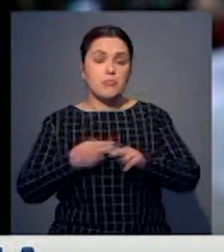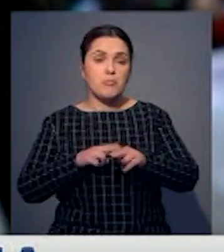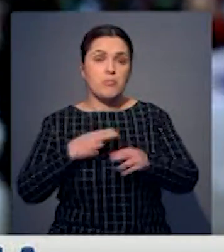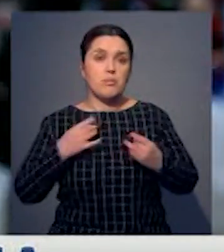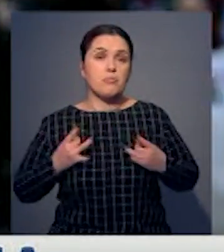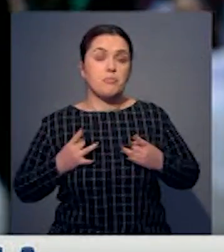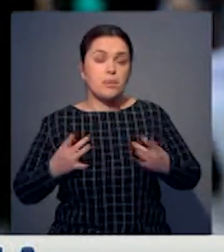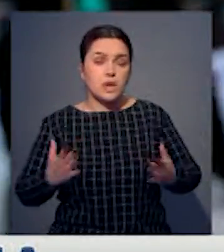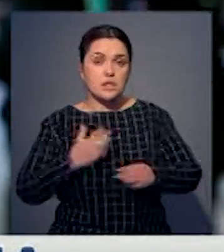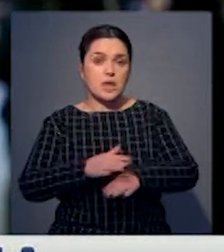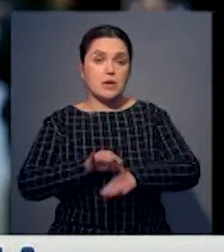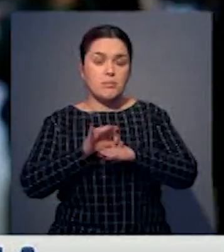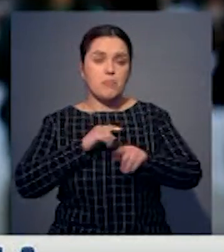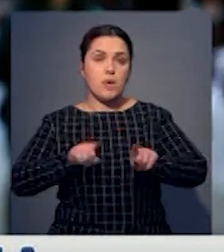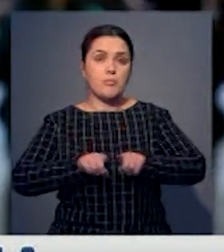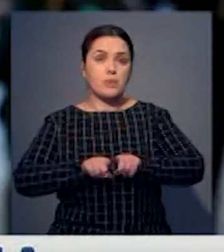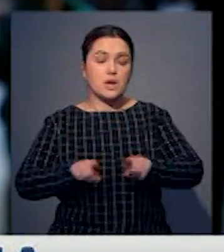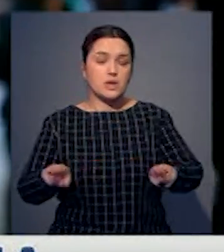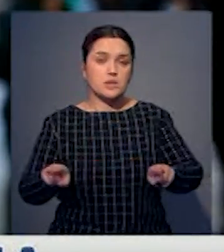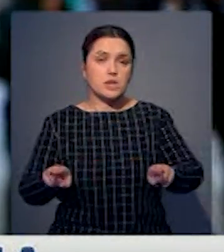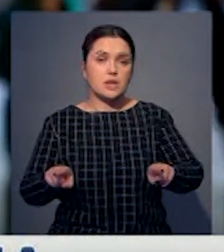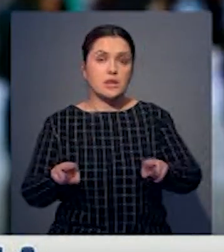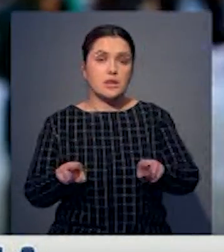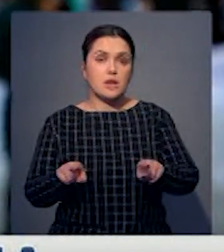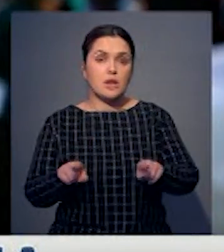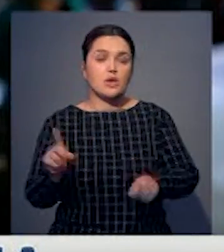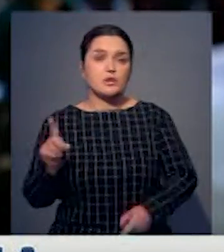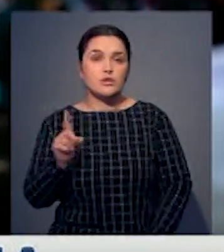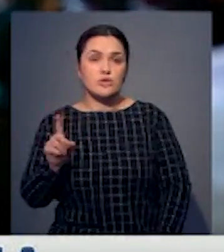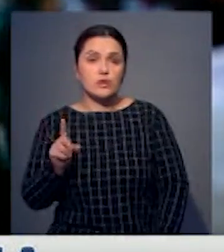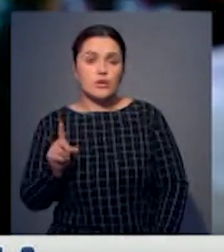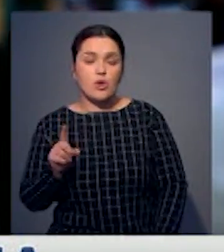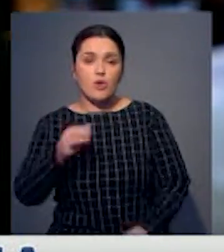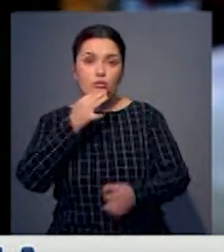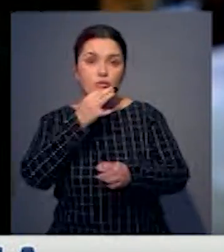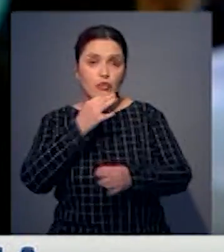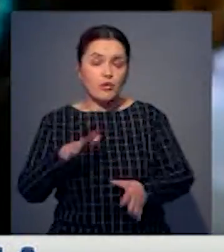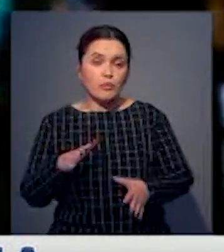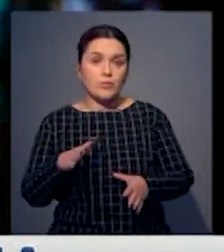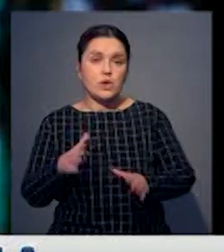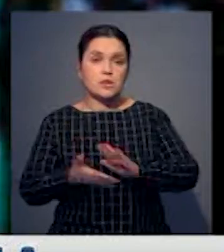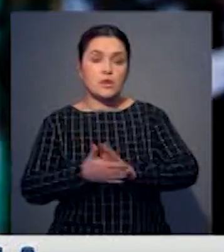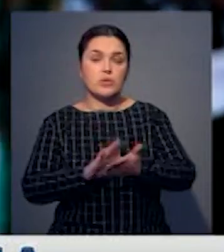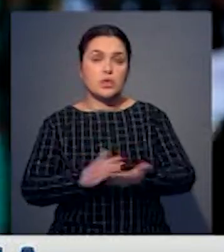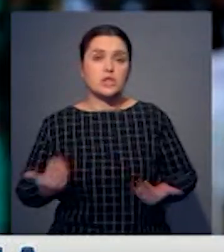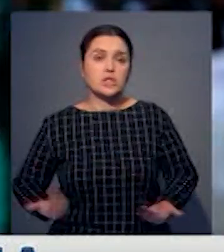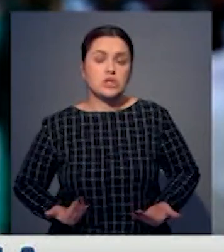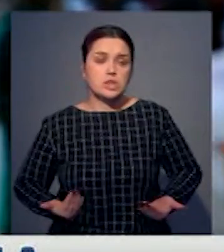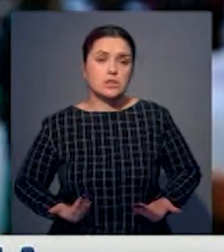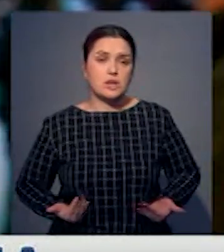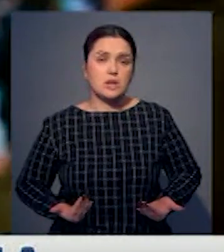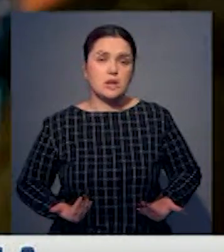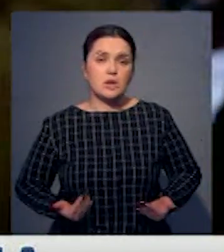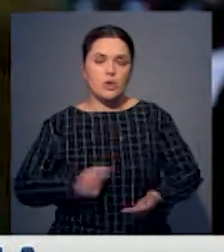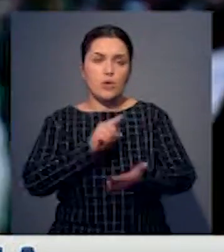Холи, мы пропагандируем тот момент, что в любой ситуации в жизни, какая бы она ни